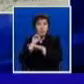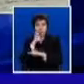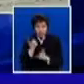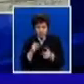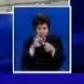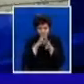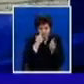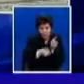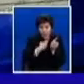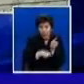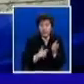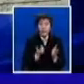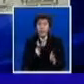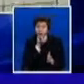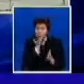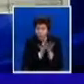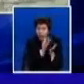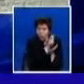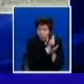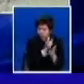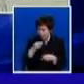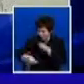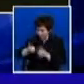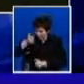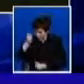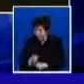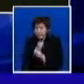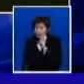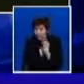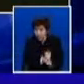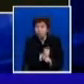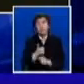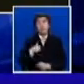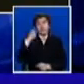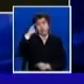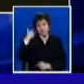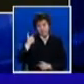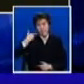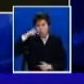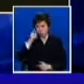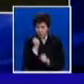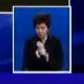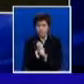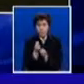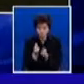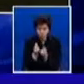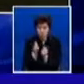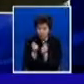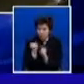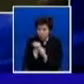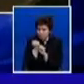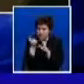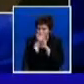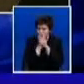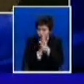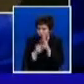เป็นโครงการซึ่งพี่น้องเกษตรกรทุกรายได้ประโยชน์นะครับเพราะฉะนั้นอ่ารีบดำเนินการในเรื่องของการที่จะทำประช